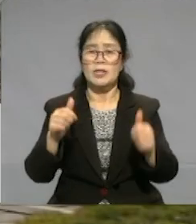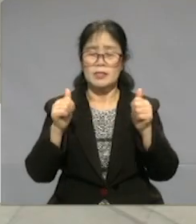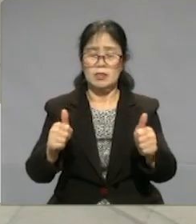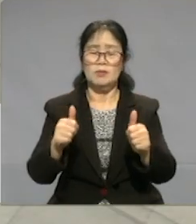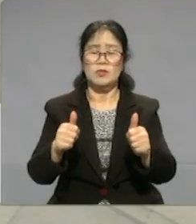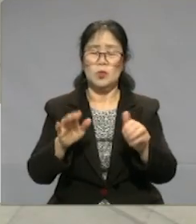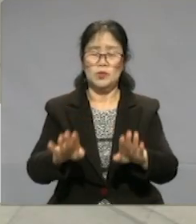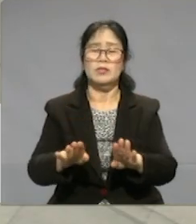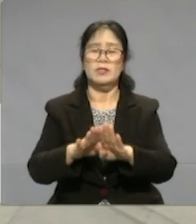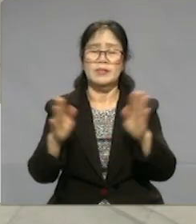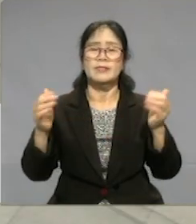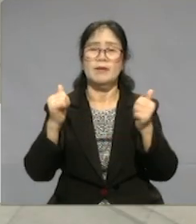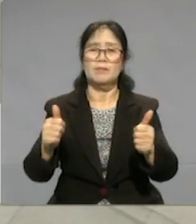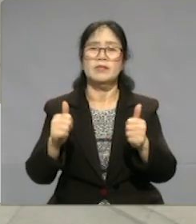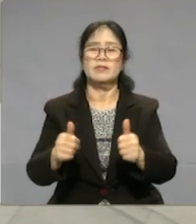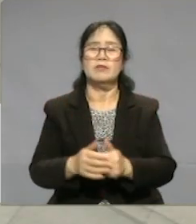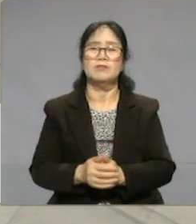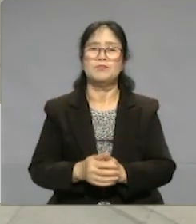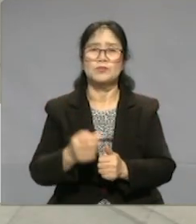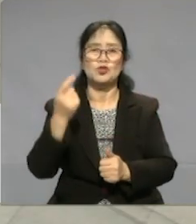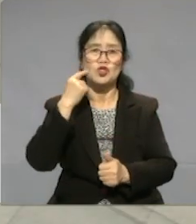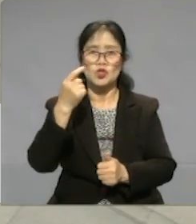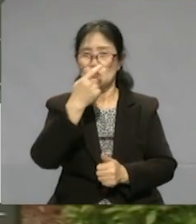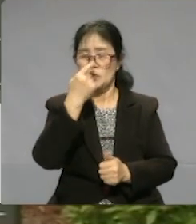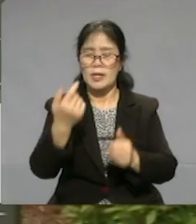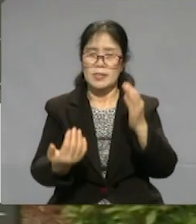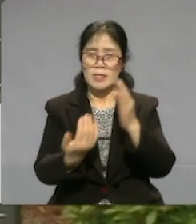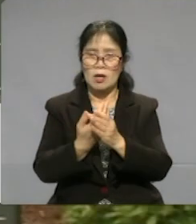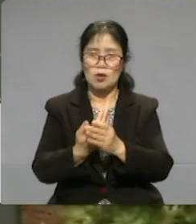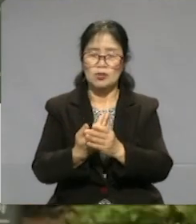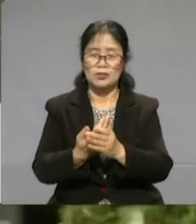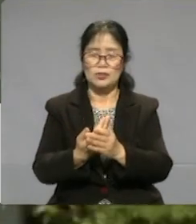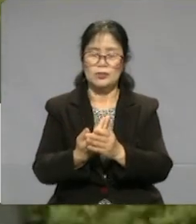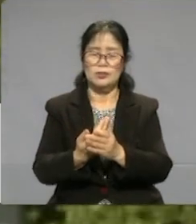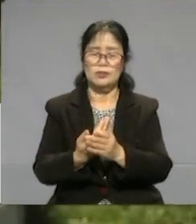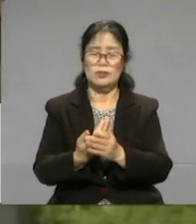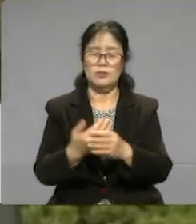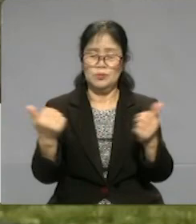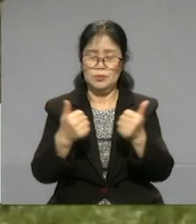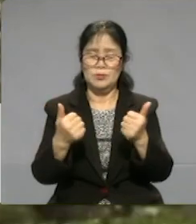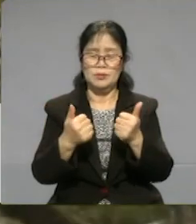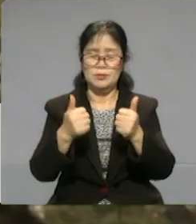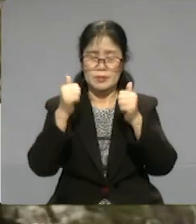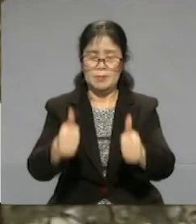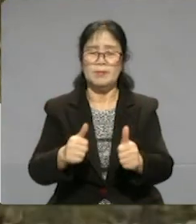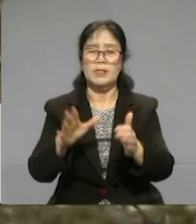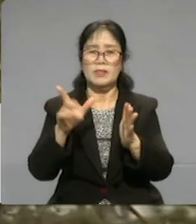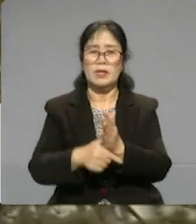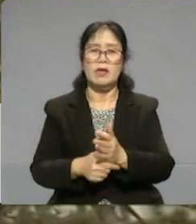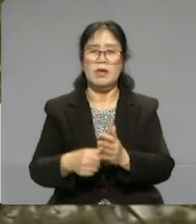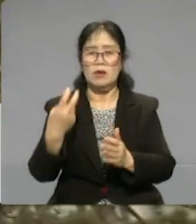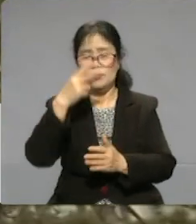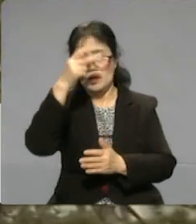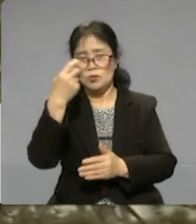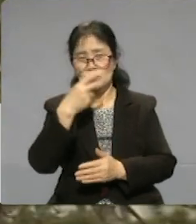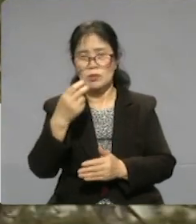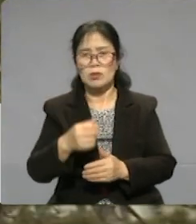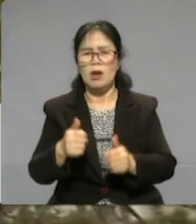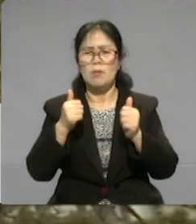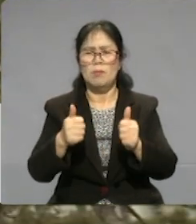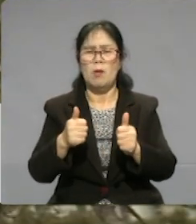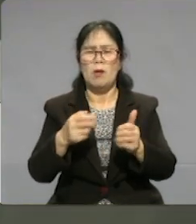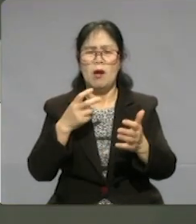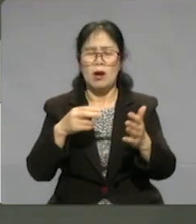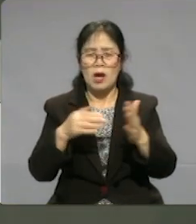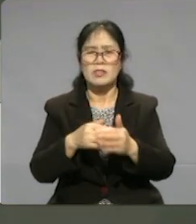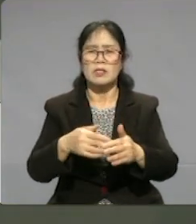33부로 열린 이대표의 위증 교사 사건 공판 준비 기일에서 김시 측은 검찰 조사에서 법원까지 공소